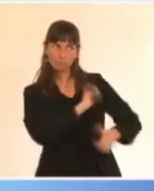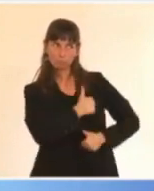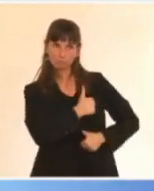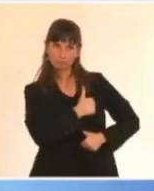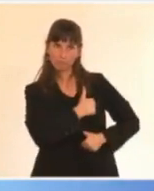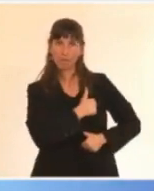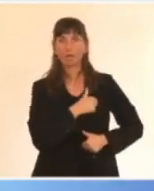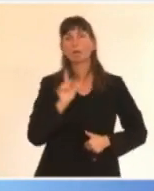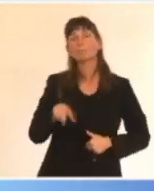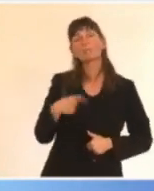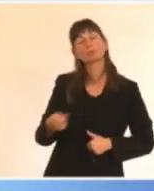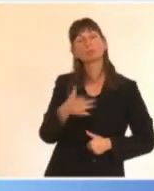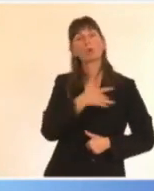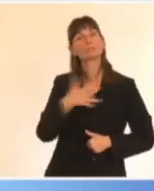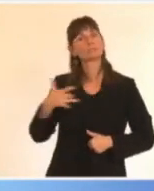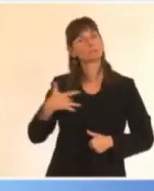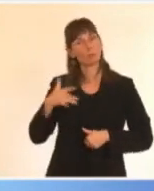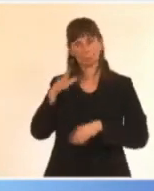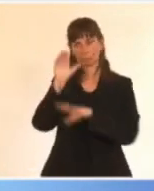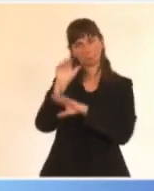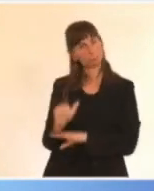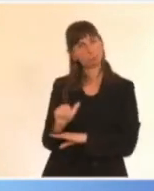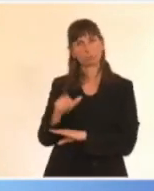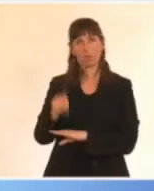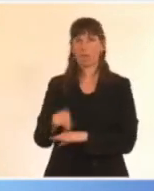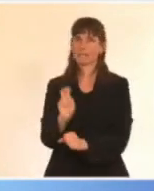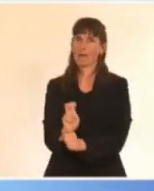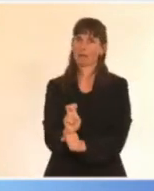sanitaire reste au cœur de notre projet et qu'il y aura donc